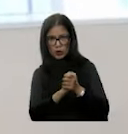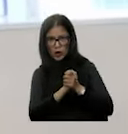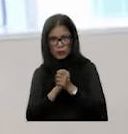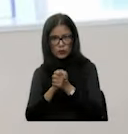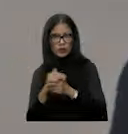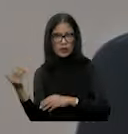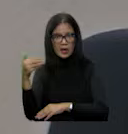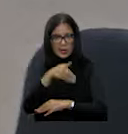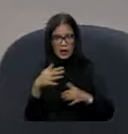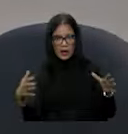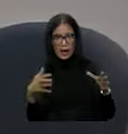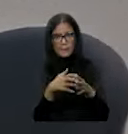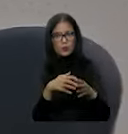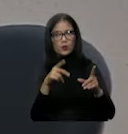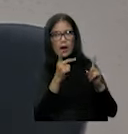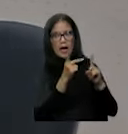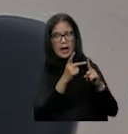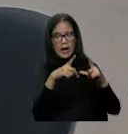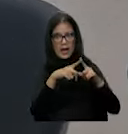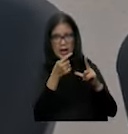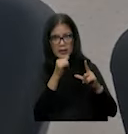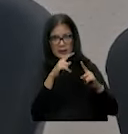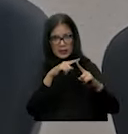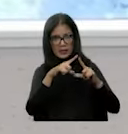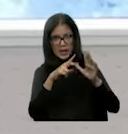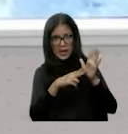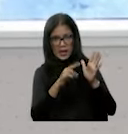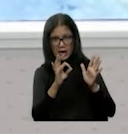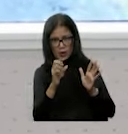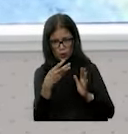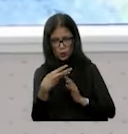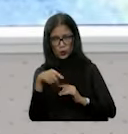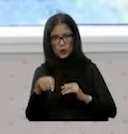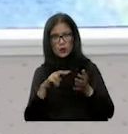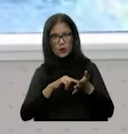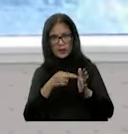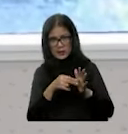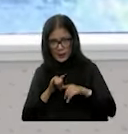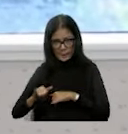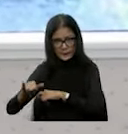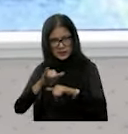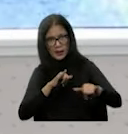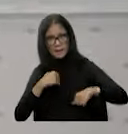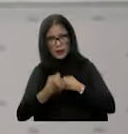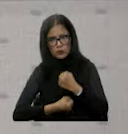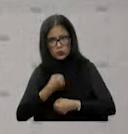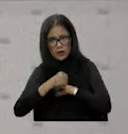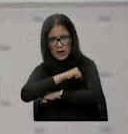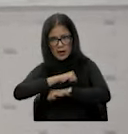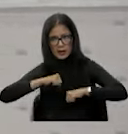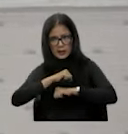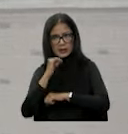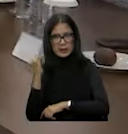dihadiri eksekutif chairman MNC GR Harita nusudbio ini untuk mengajak bersama-sama menggaungkan perjuangan atlet Indonesia di Olimpiade